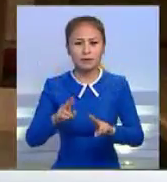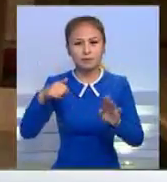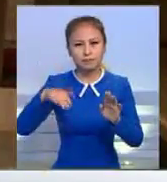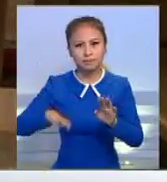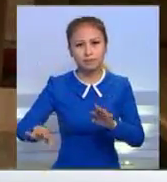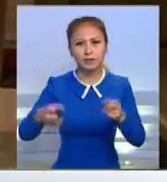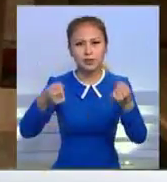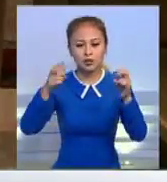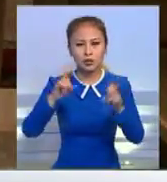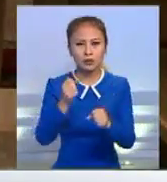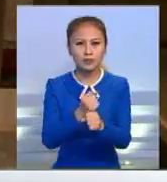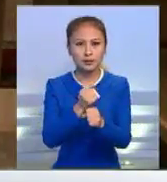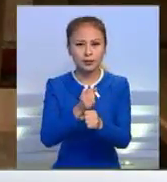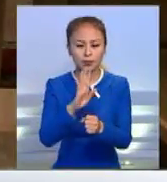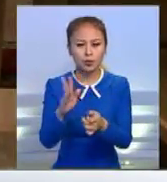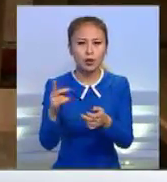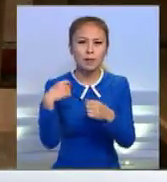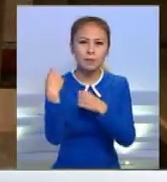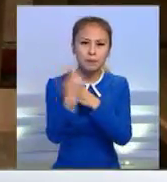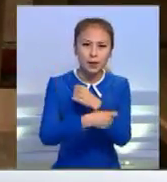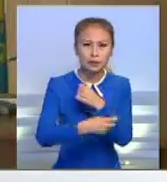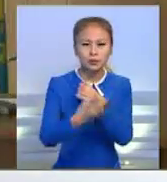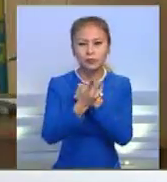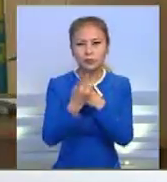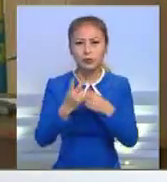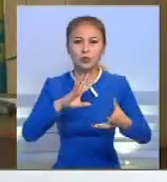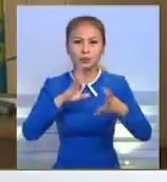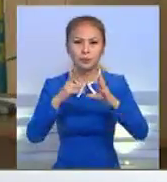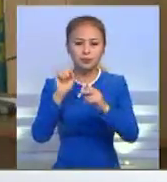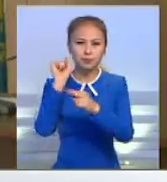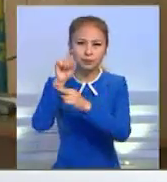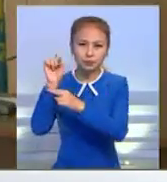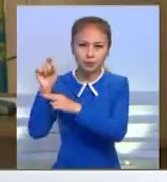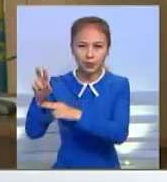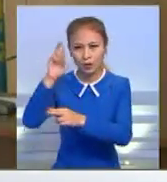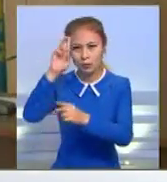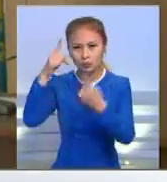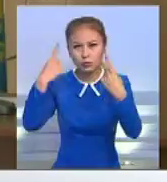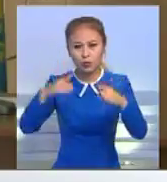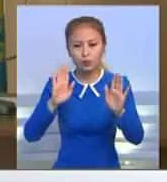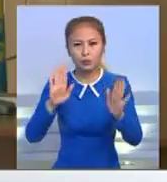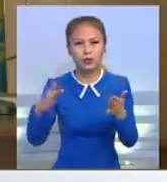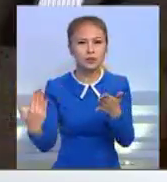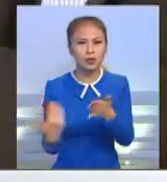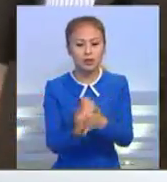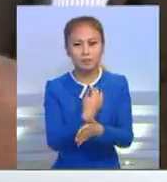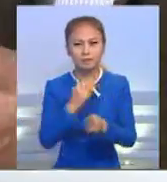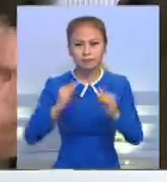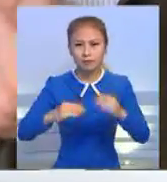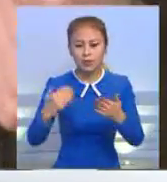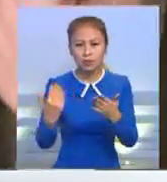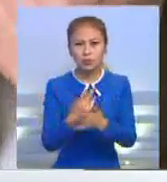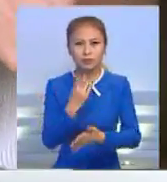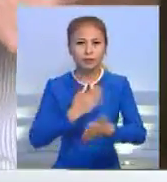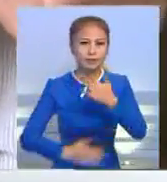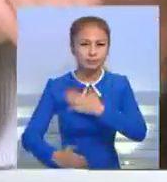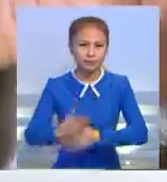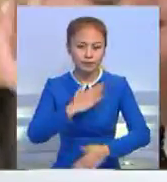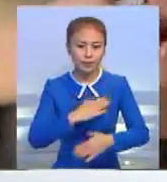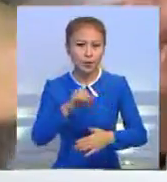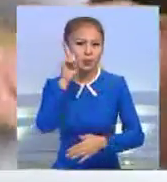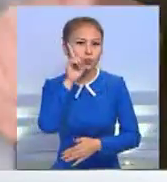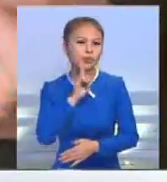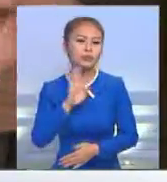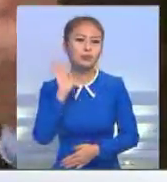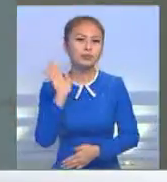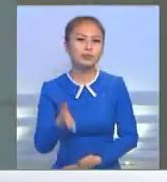арқылы шығарылады. Ал қажетті материалдар бірнеше елден тапсырыс арқылы алынады. Жаңа протездер мүмкіндігі шектеулі жандарға өте ыңғайлы,